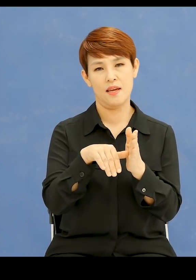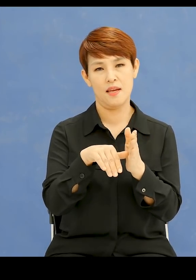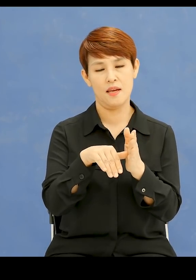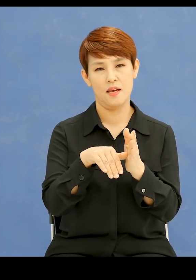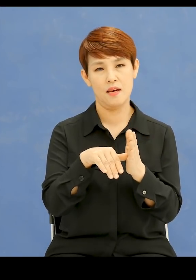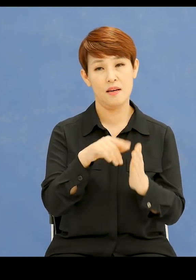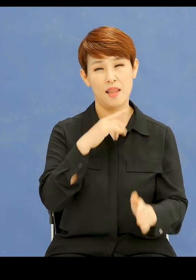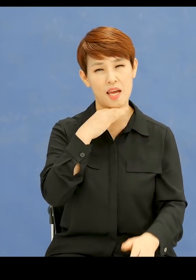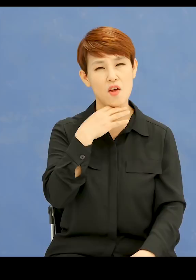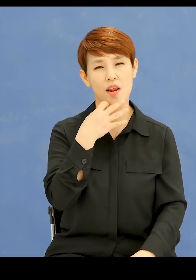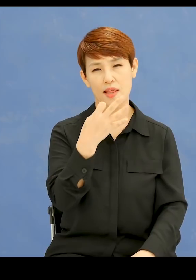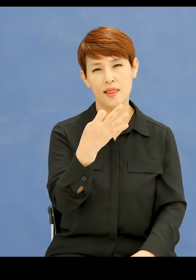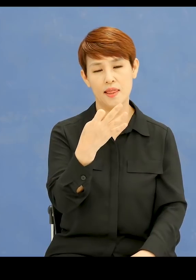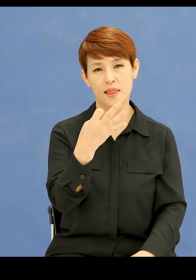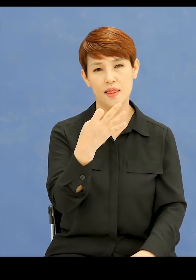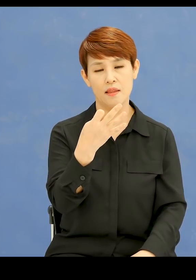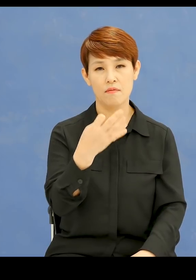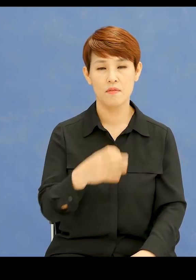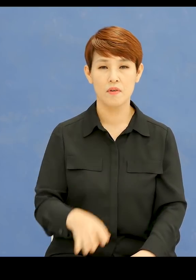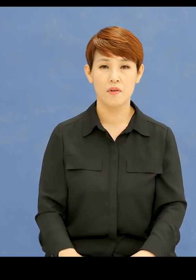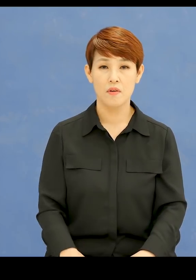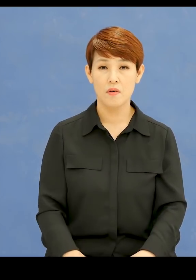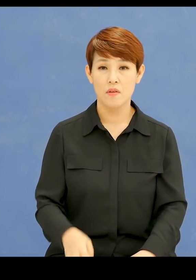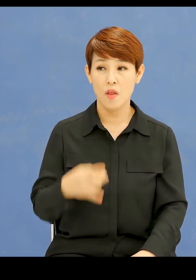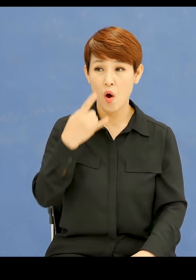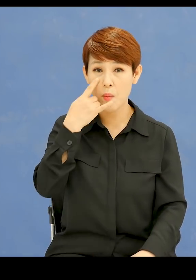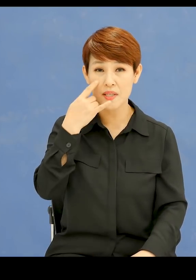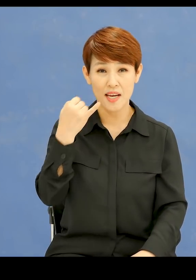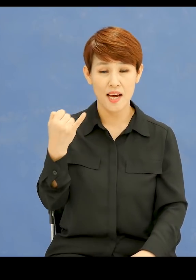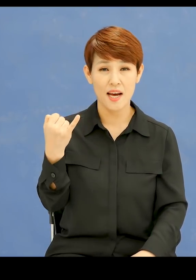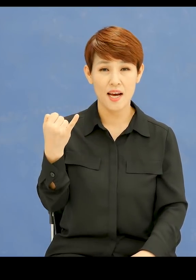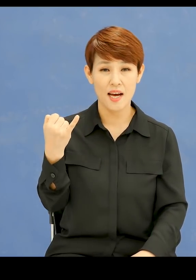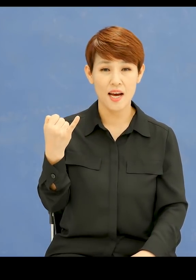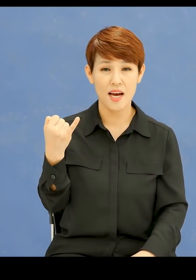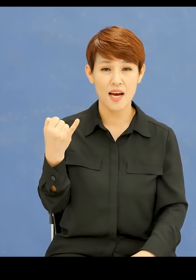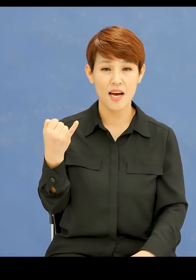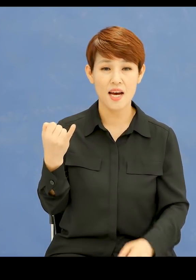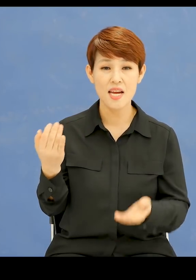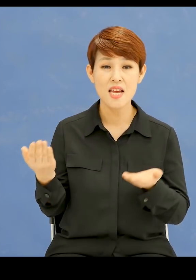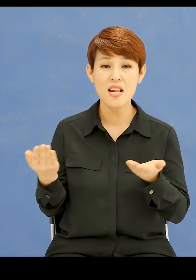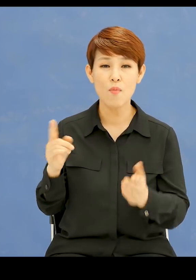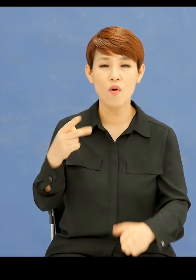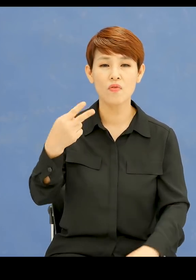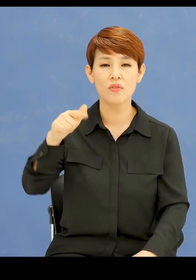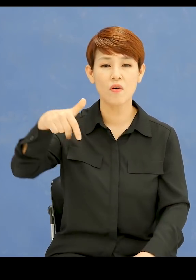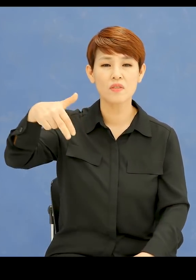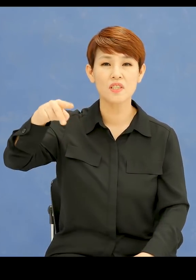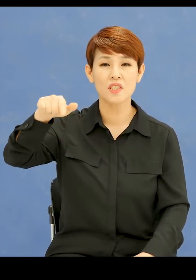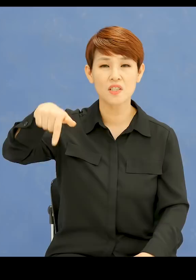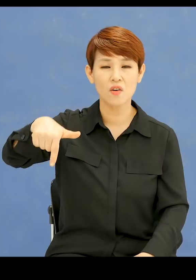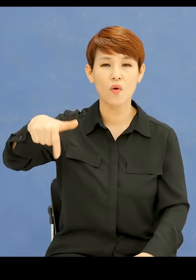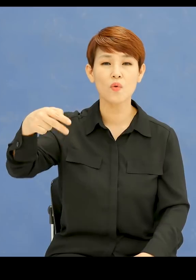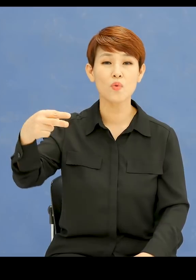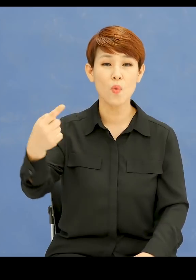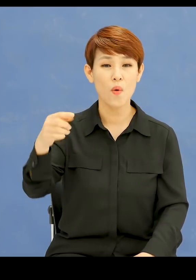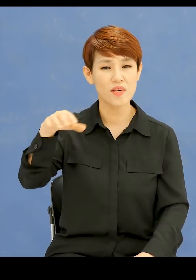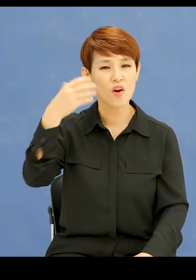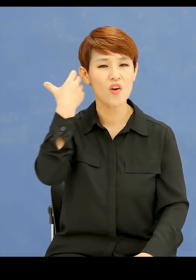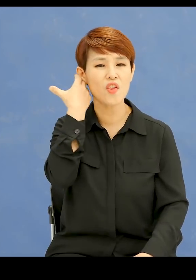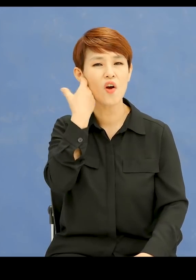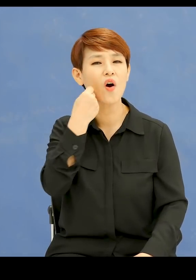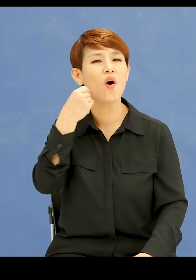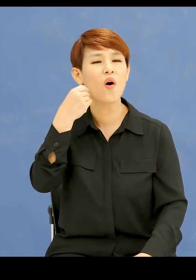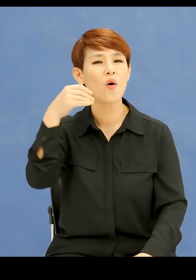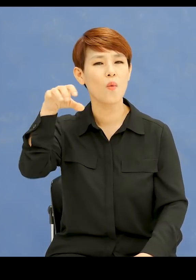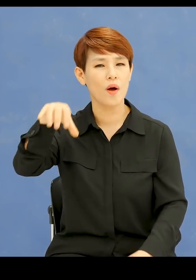중학교 1학년 때 14살 때 그때 어머니가 이제 부업으로 덕적도라는 섬에서 이제 여관을